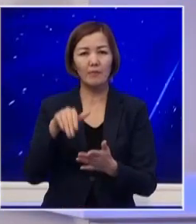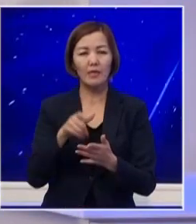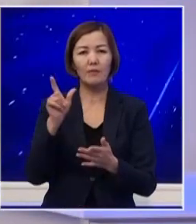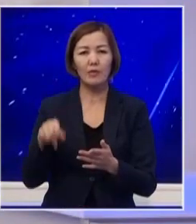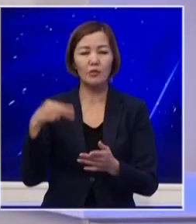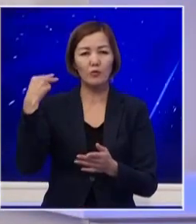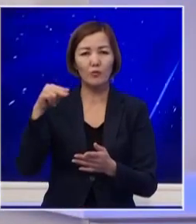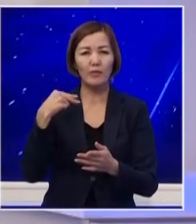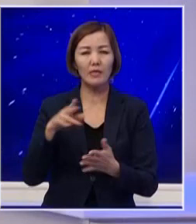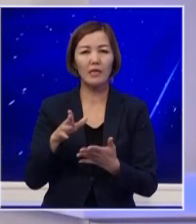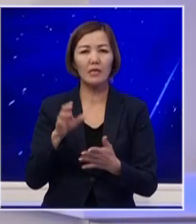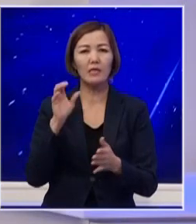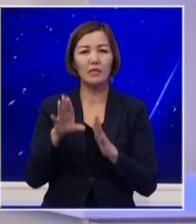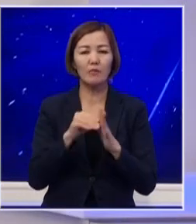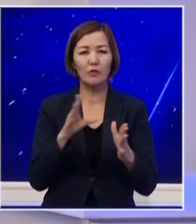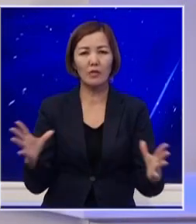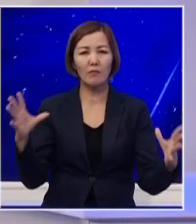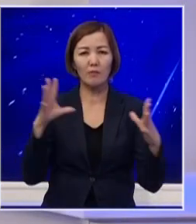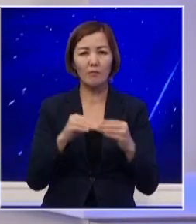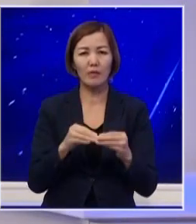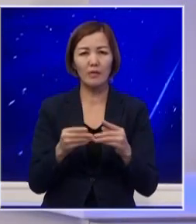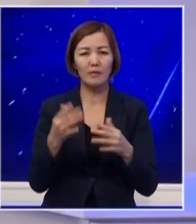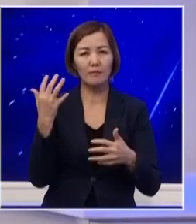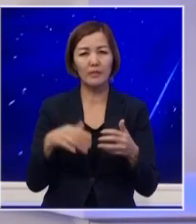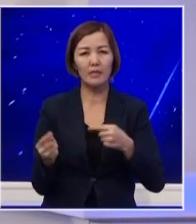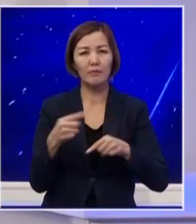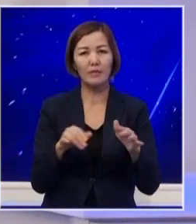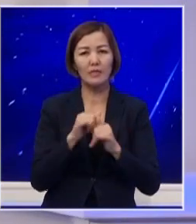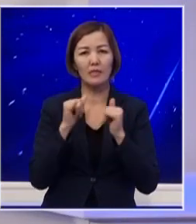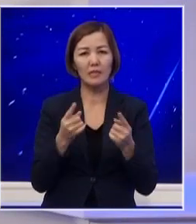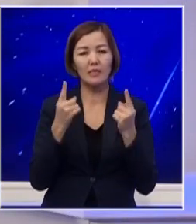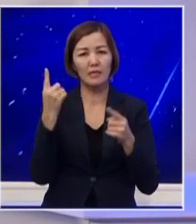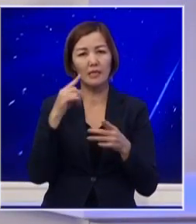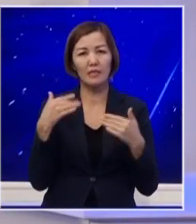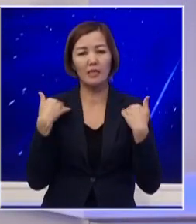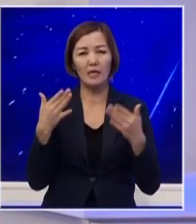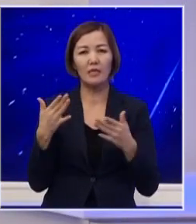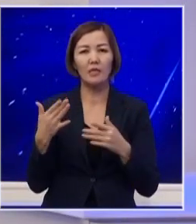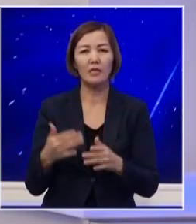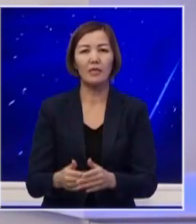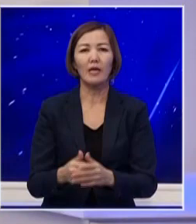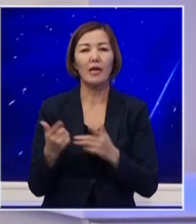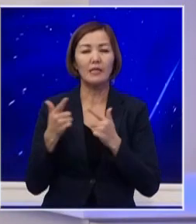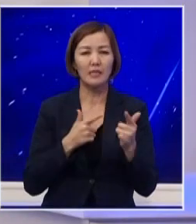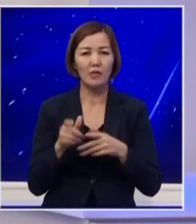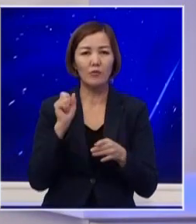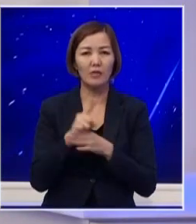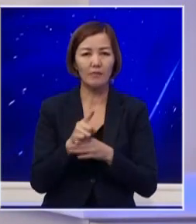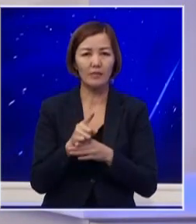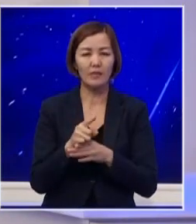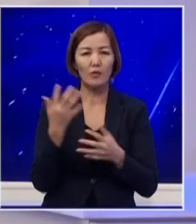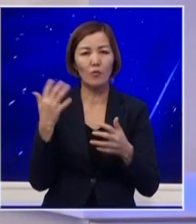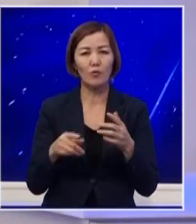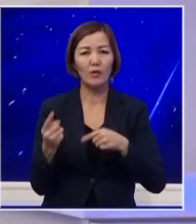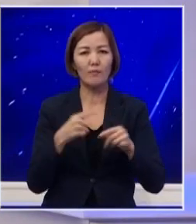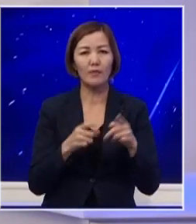Мемлекет басшысы үкіметке депутаттармен бірлесіп орта бизнесті дамытудың тың тәсілдерін өзілеуді тапсырды. Өткені орта